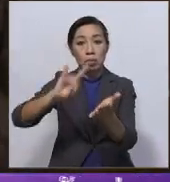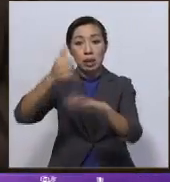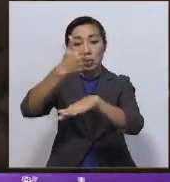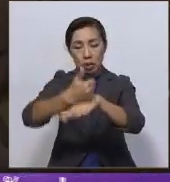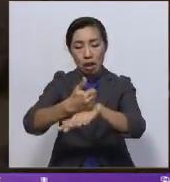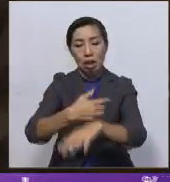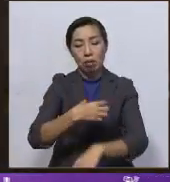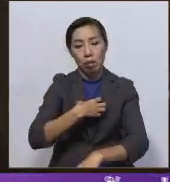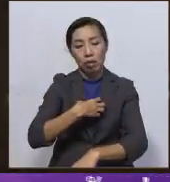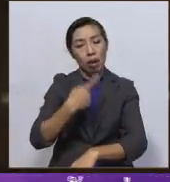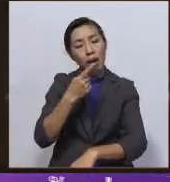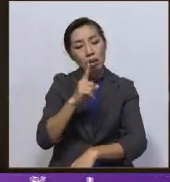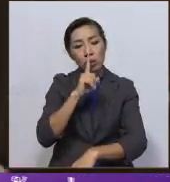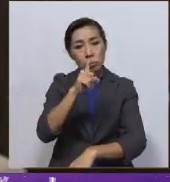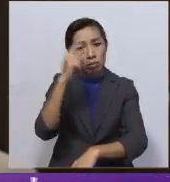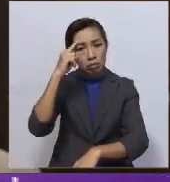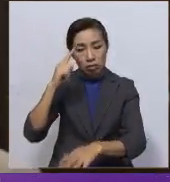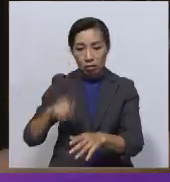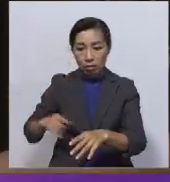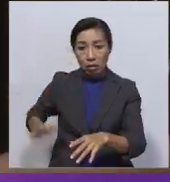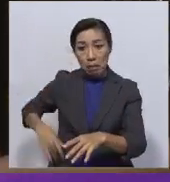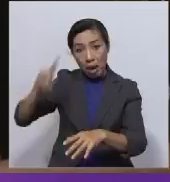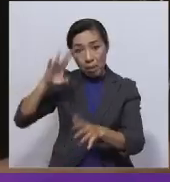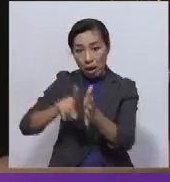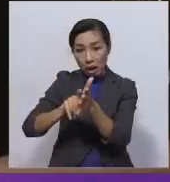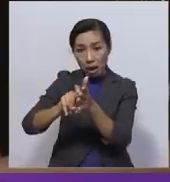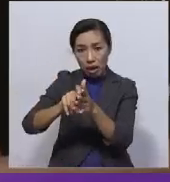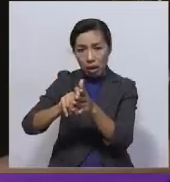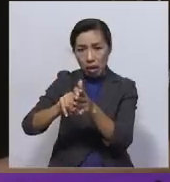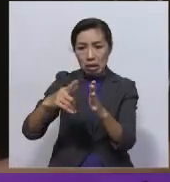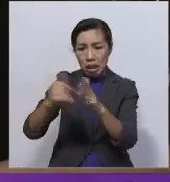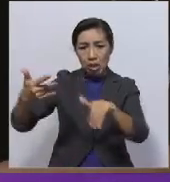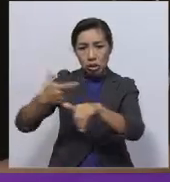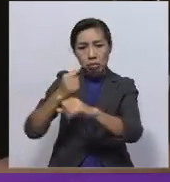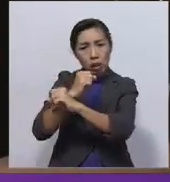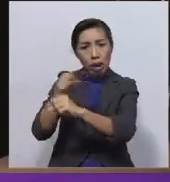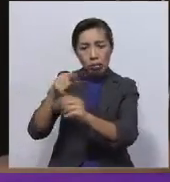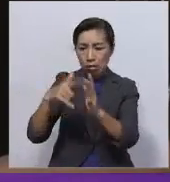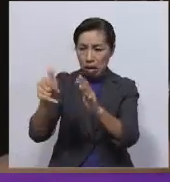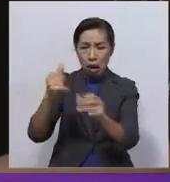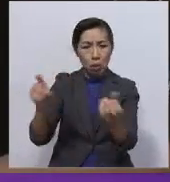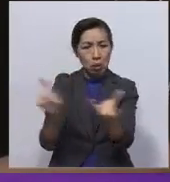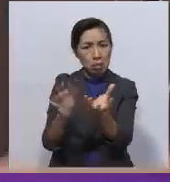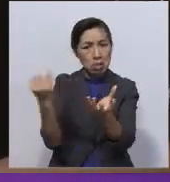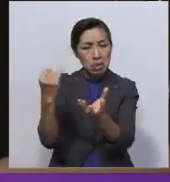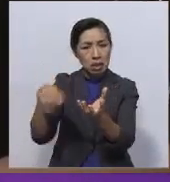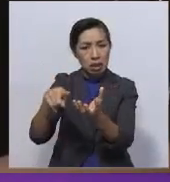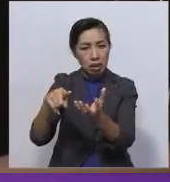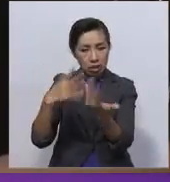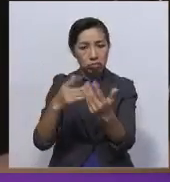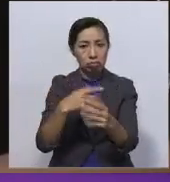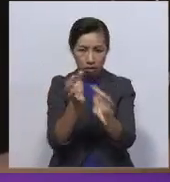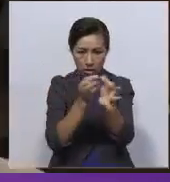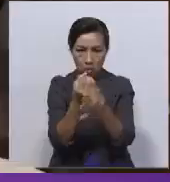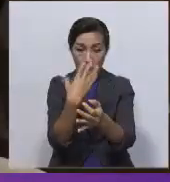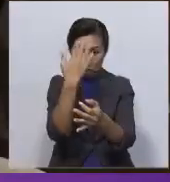พื่อขอรับทราบข้อเท็จจริงกรณีวัคซีนป้องกันโรคพิษสุนัขบ้าไม่มีคุณภาพซึ่งก็เป็นสิทธินะคะตามพระราชบัญญัติข้อมูลข่าวส